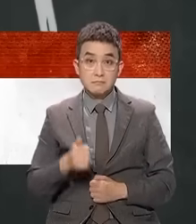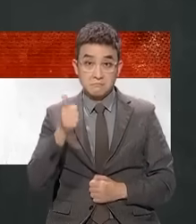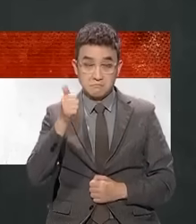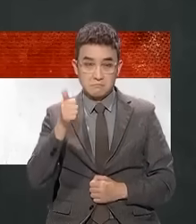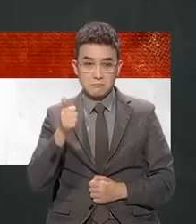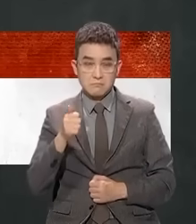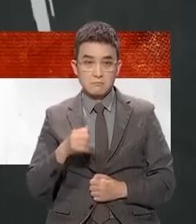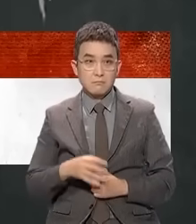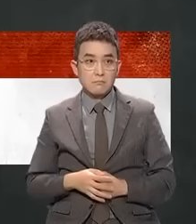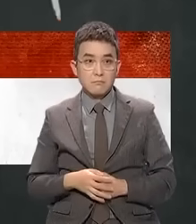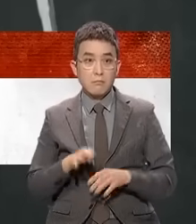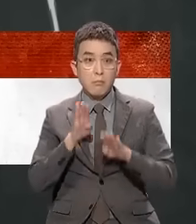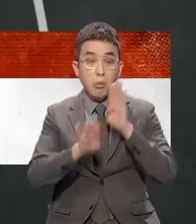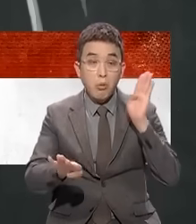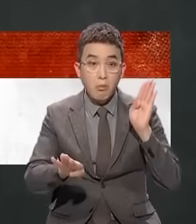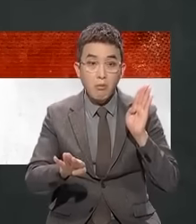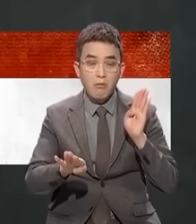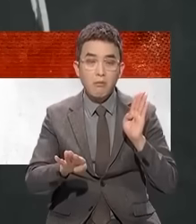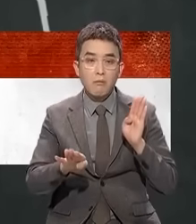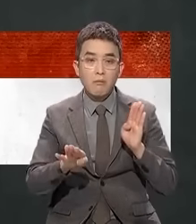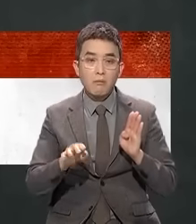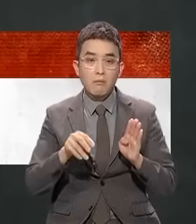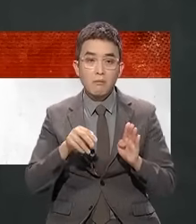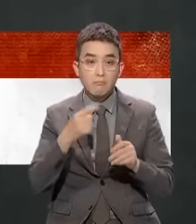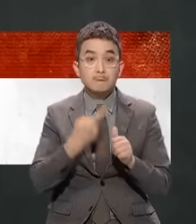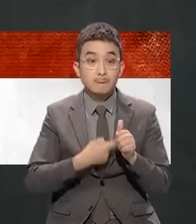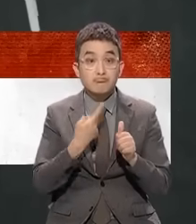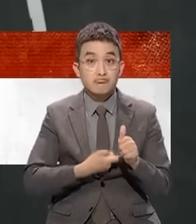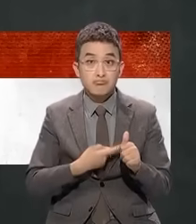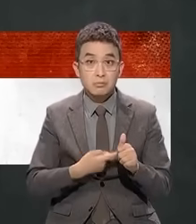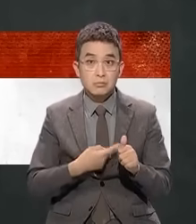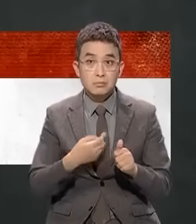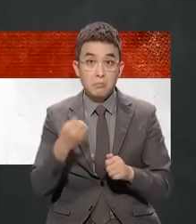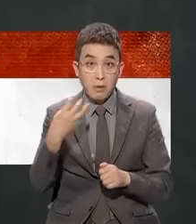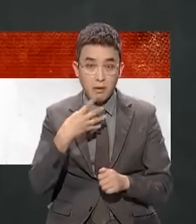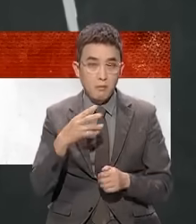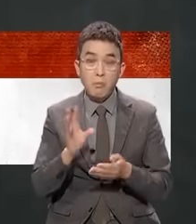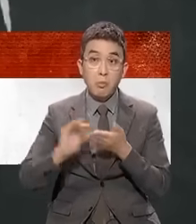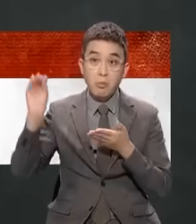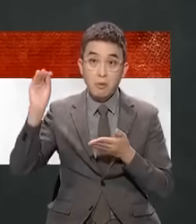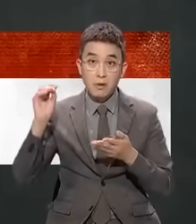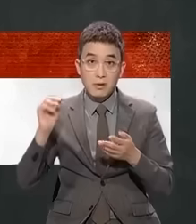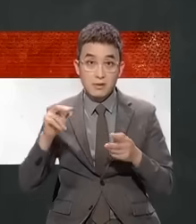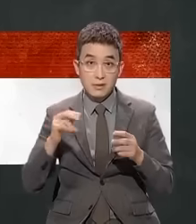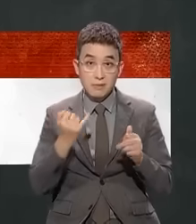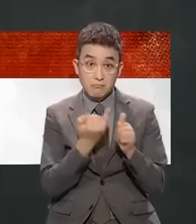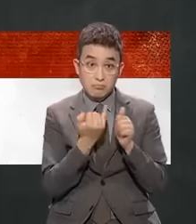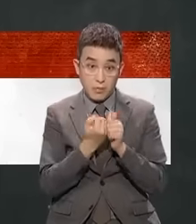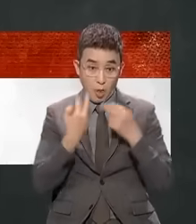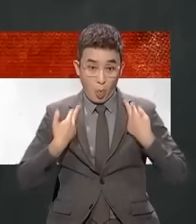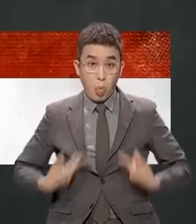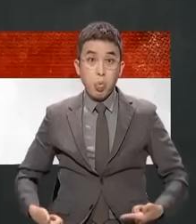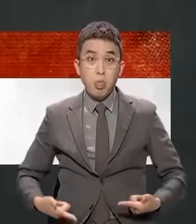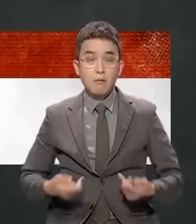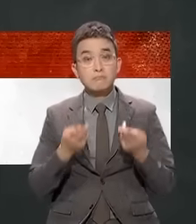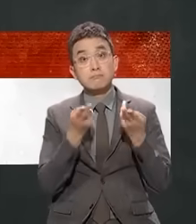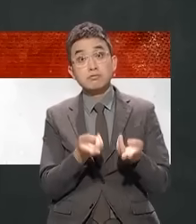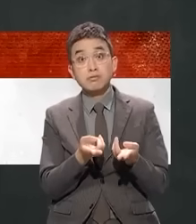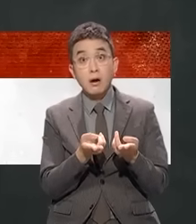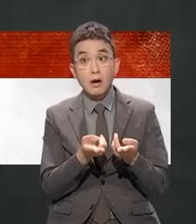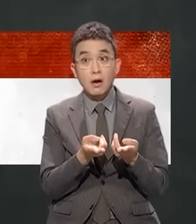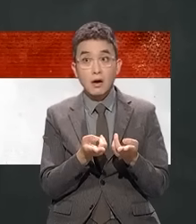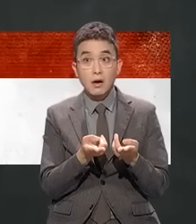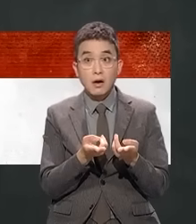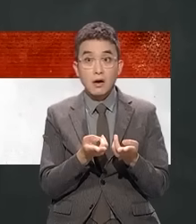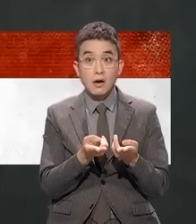열리기에 들어왔다라고만 말씀하시고 바로 돌아서 나가시긴 하셨거든요. 실오라기 하나 걸치지 않은 상태에서 누워 있었어요. 옷을